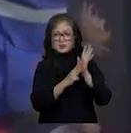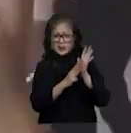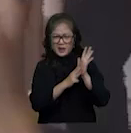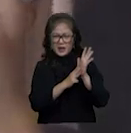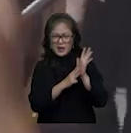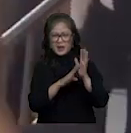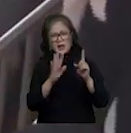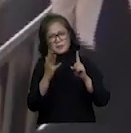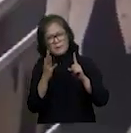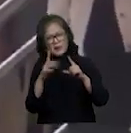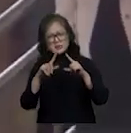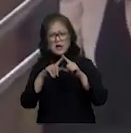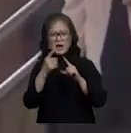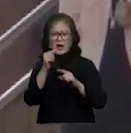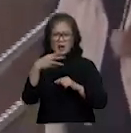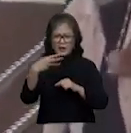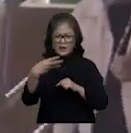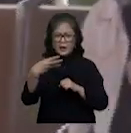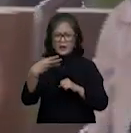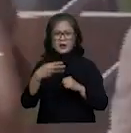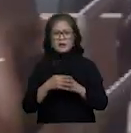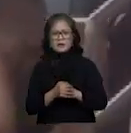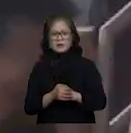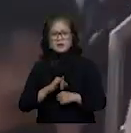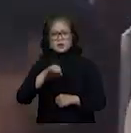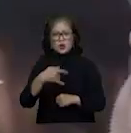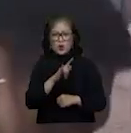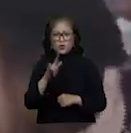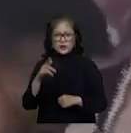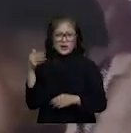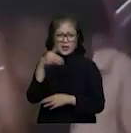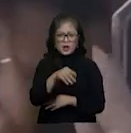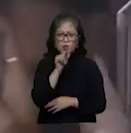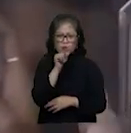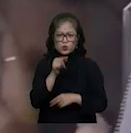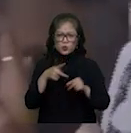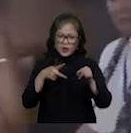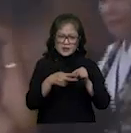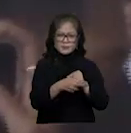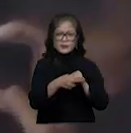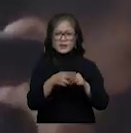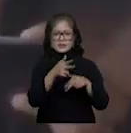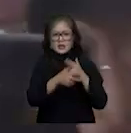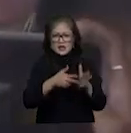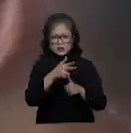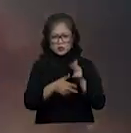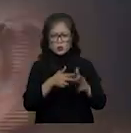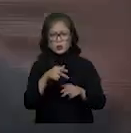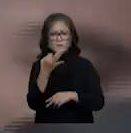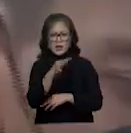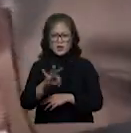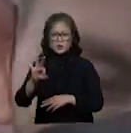1,15 are. Presiden dan Ibu Negara Iryana datang untuk meresmikan pengoperasian depo kereta api Maros dan mencoba kereta api dari